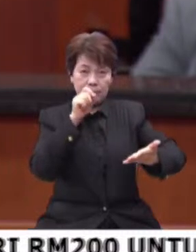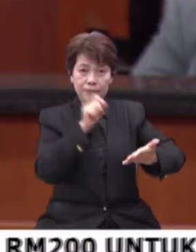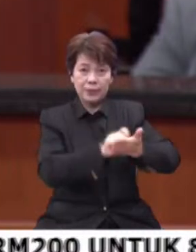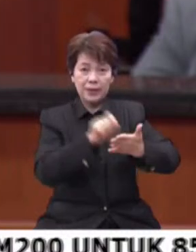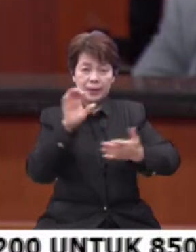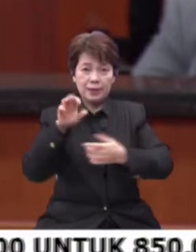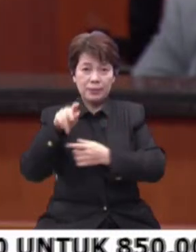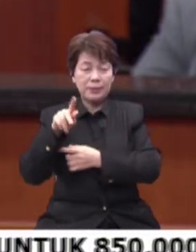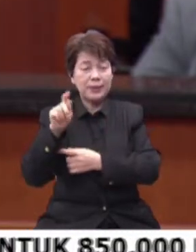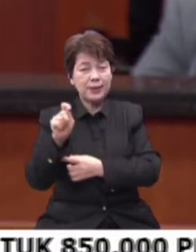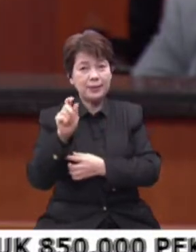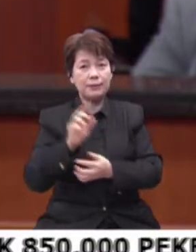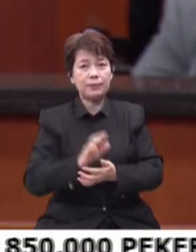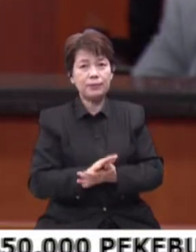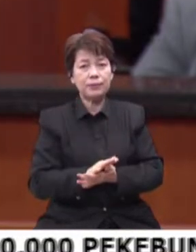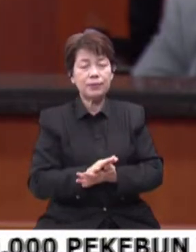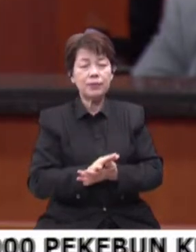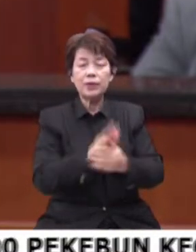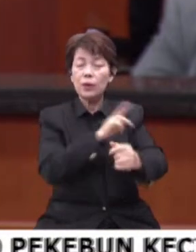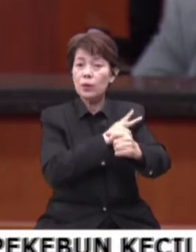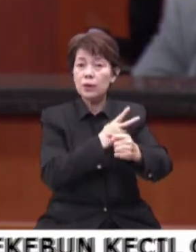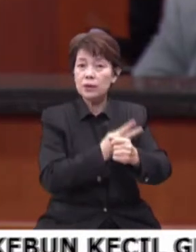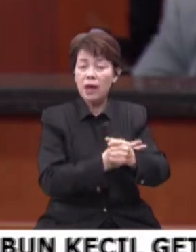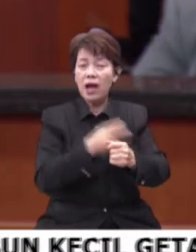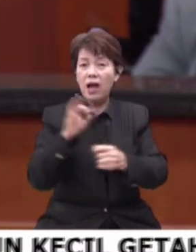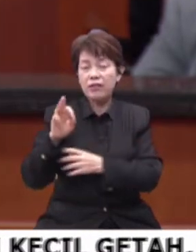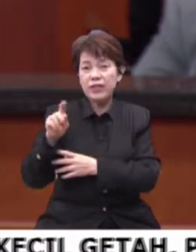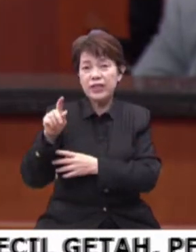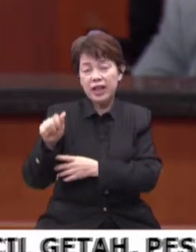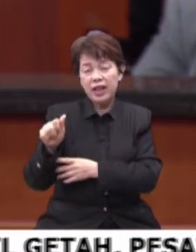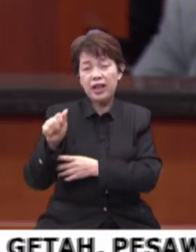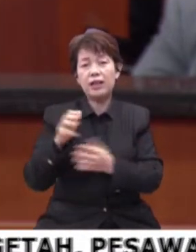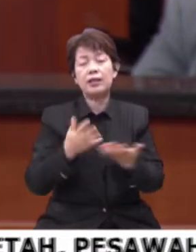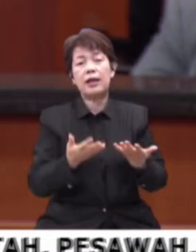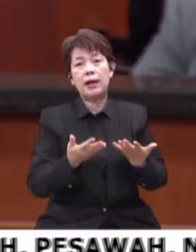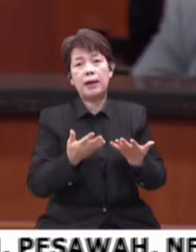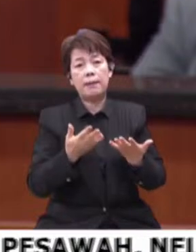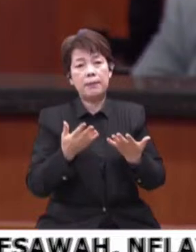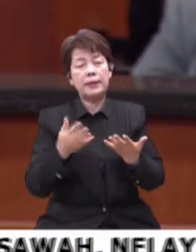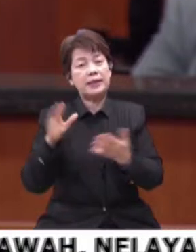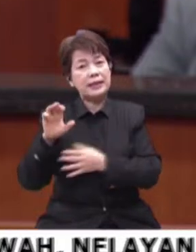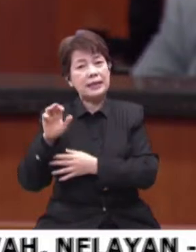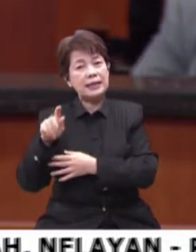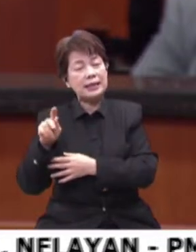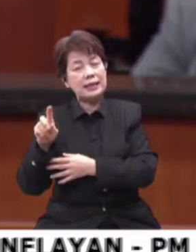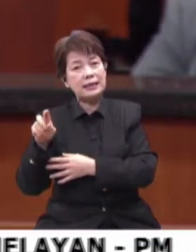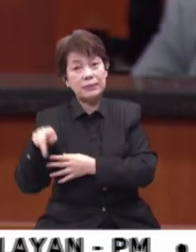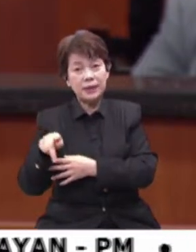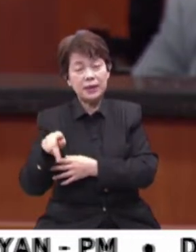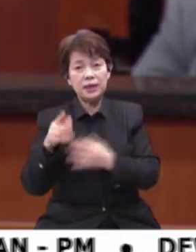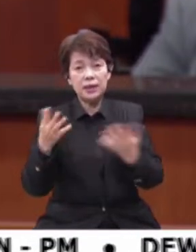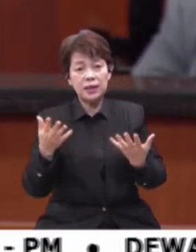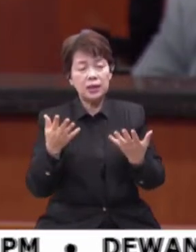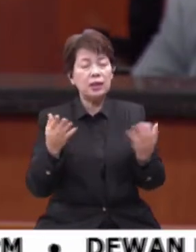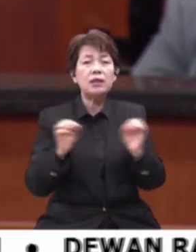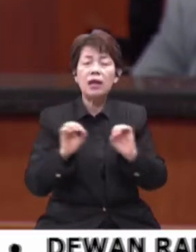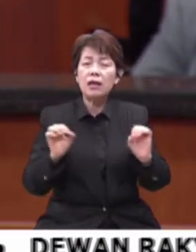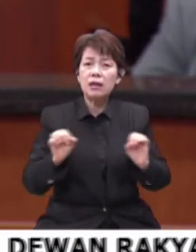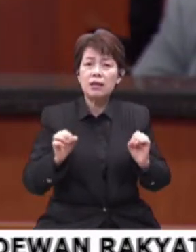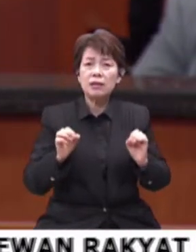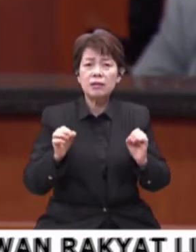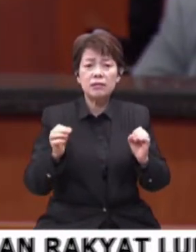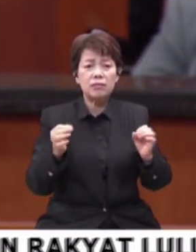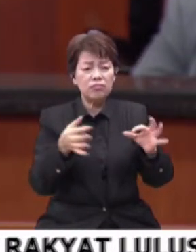penguat kuasaan mana-mana perjanjian FTI oleh Malaysia termasuk cvtv tidak menyanyi kaitan